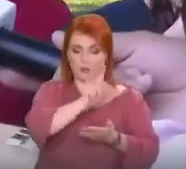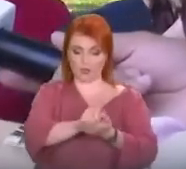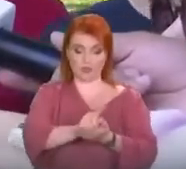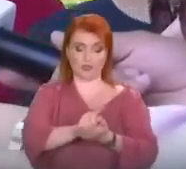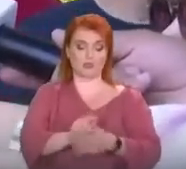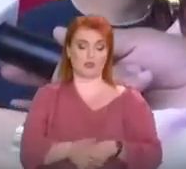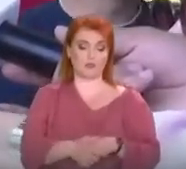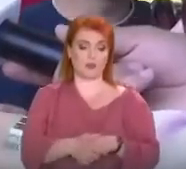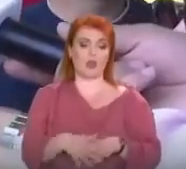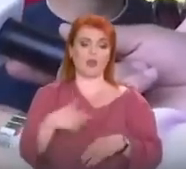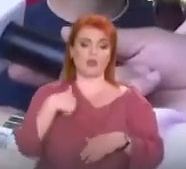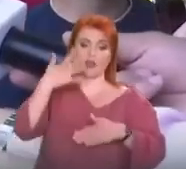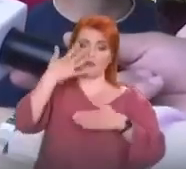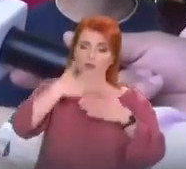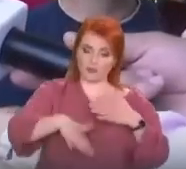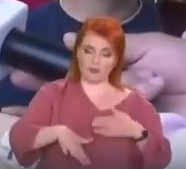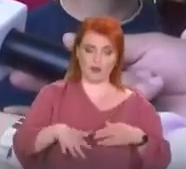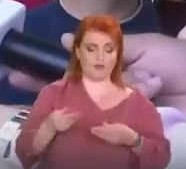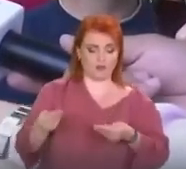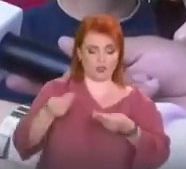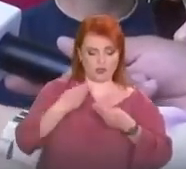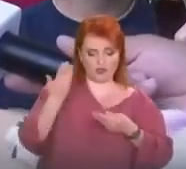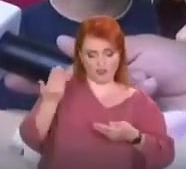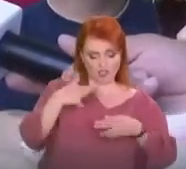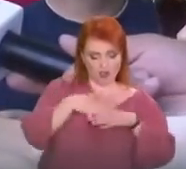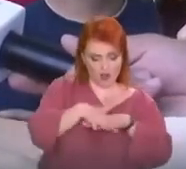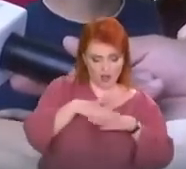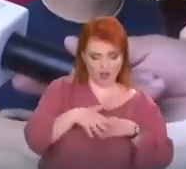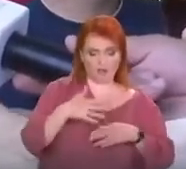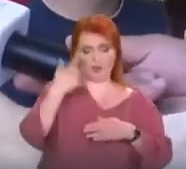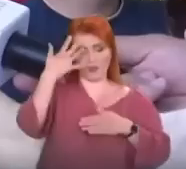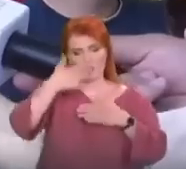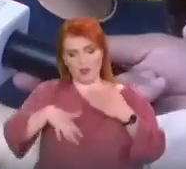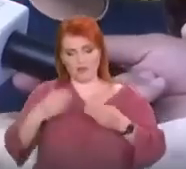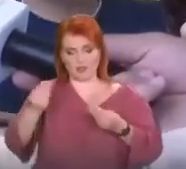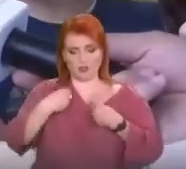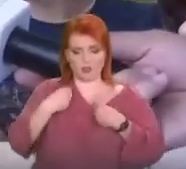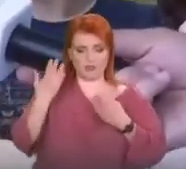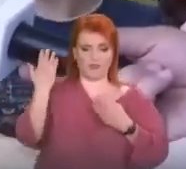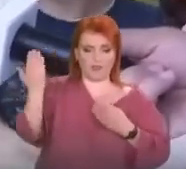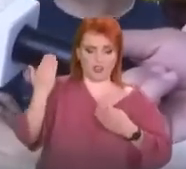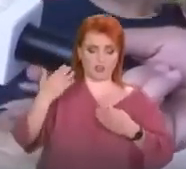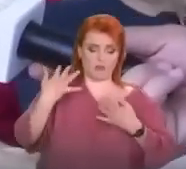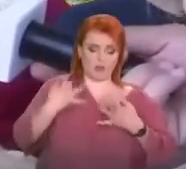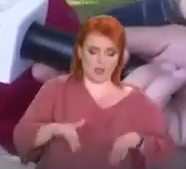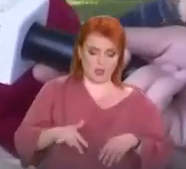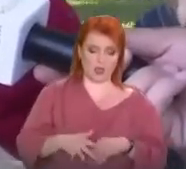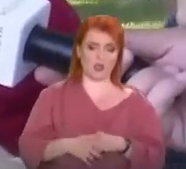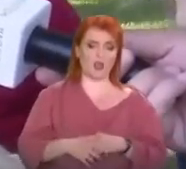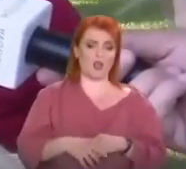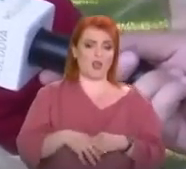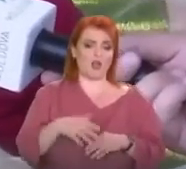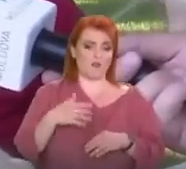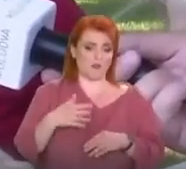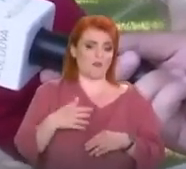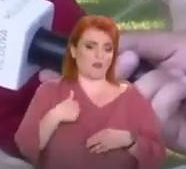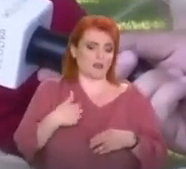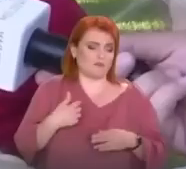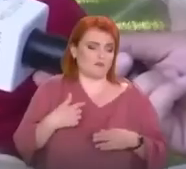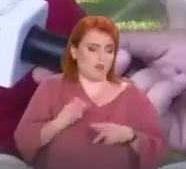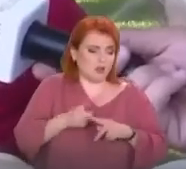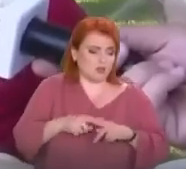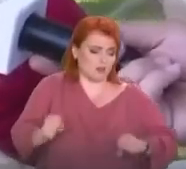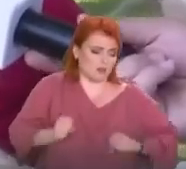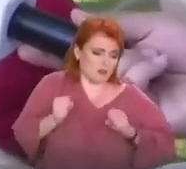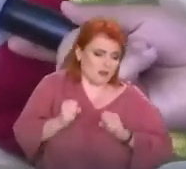și eu înțeleg că calculele care voi le demonstrați și le spuneți în materie de prețuri, de cost, sunt adevărate. Și din acest considerent, noi facem toate eforturile și la